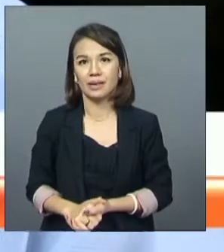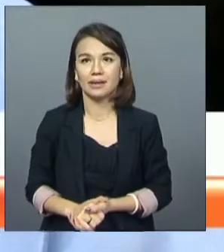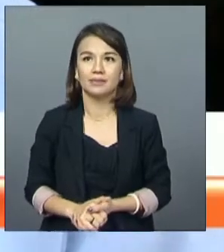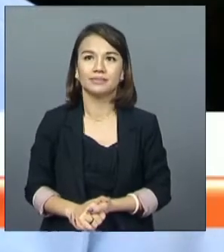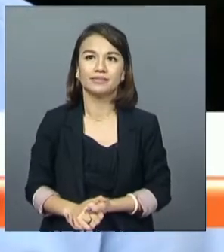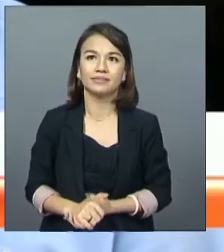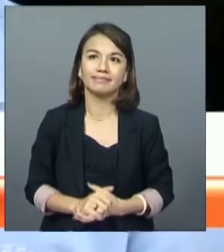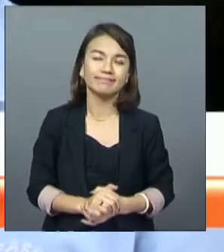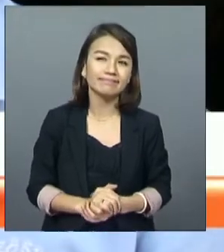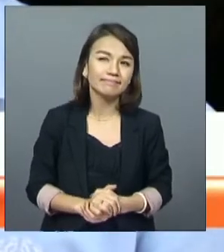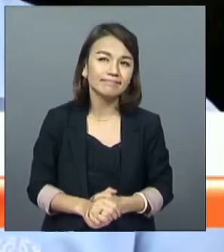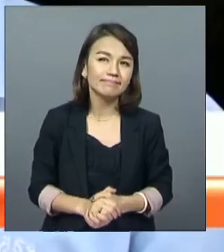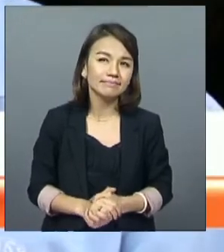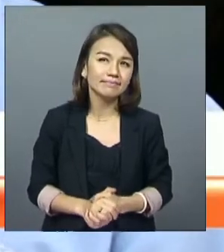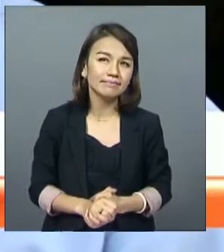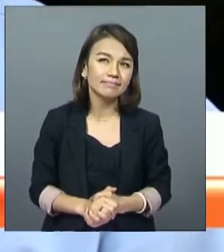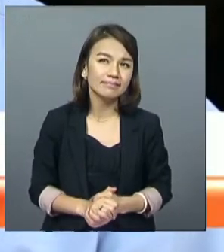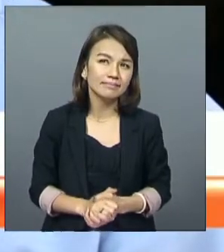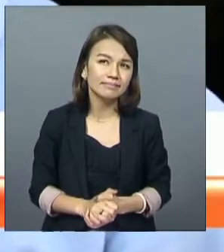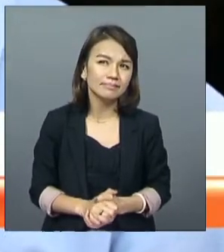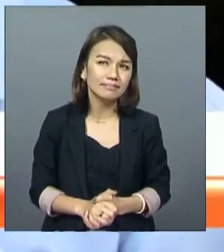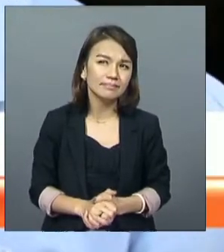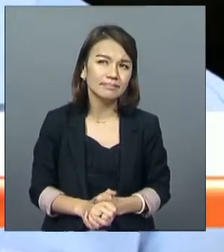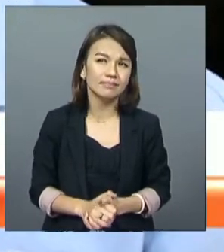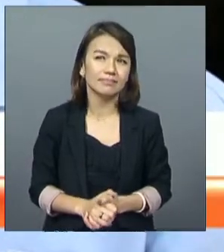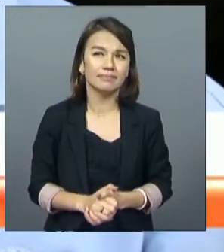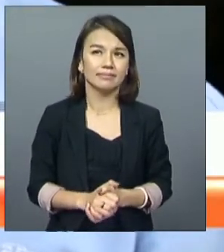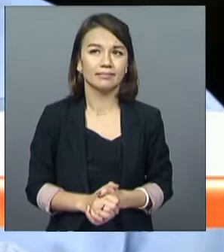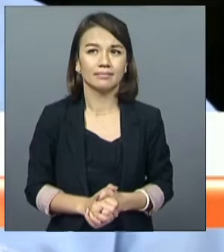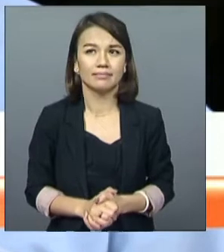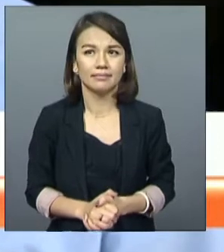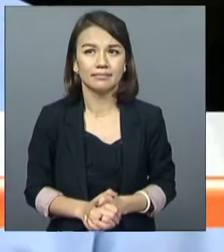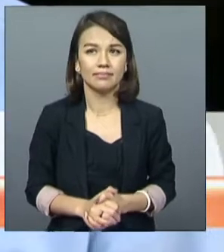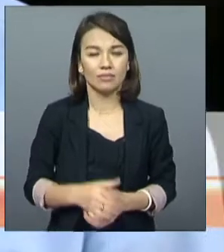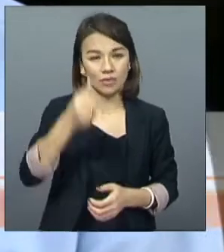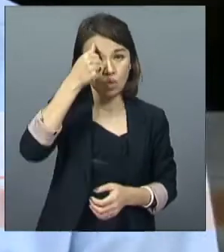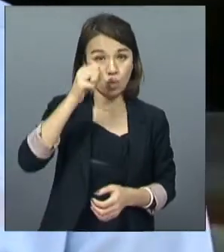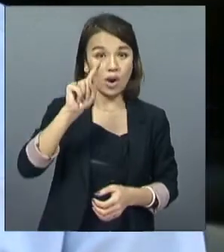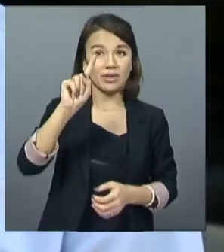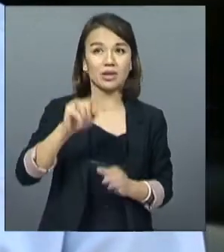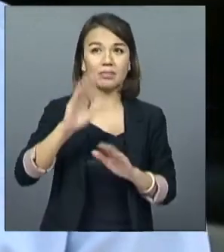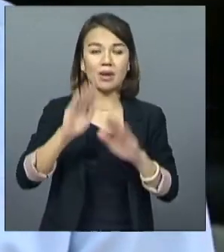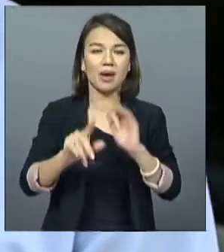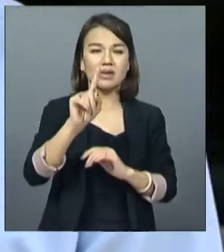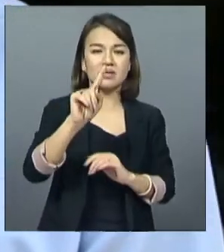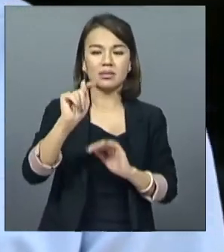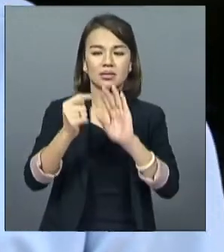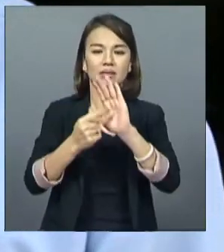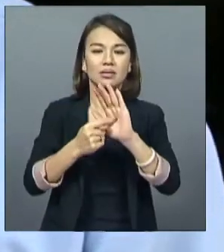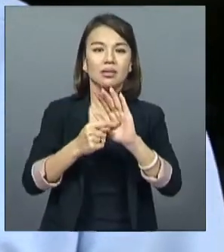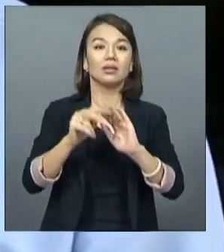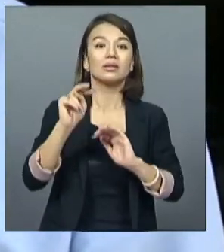ดูคำนวณดูมั่งที่ว่าวันหนึ่งออกวันละตัน